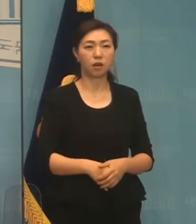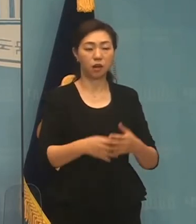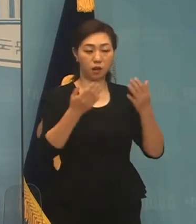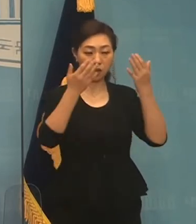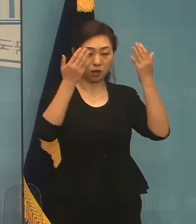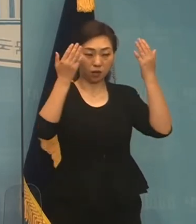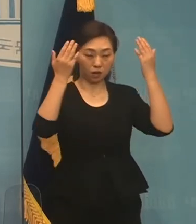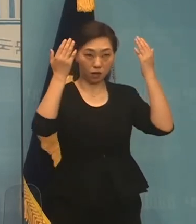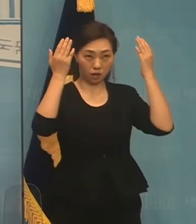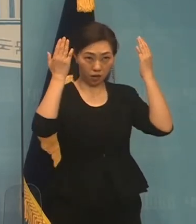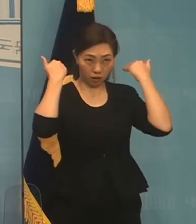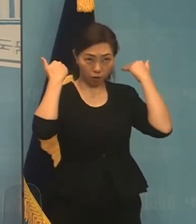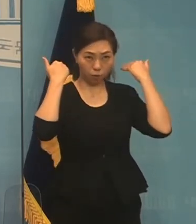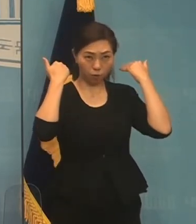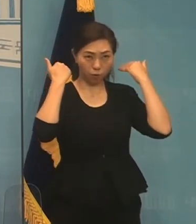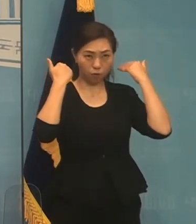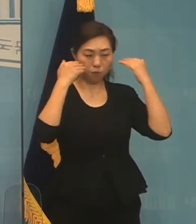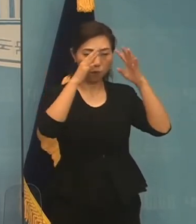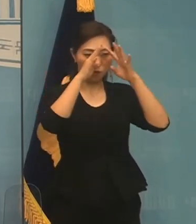차등제를 적용하는